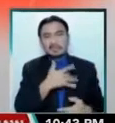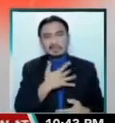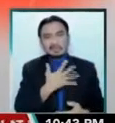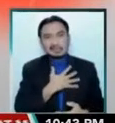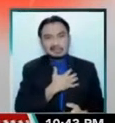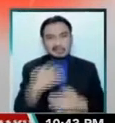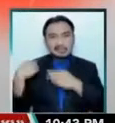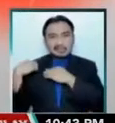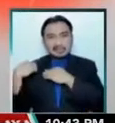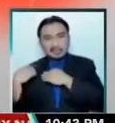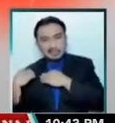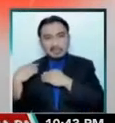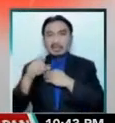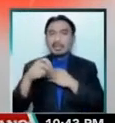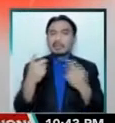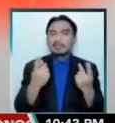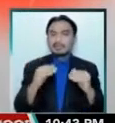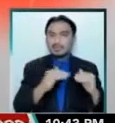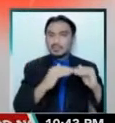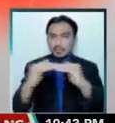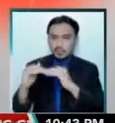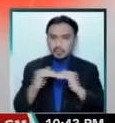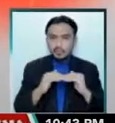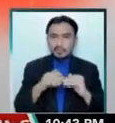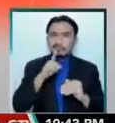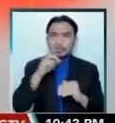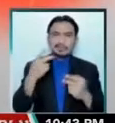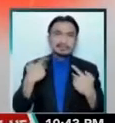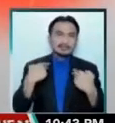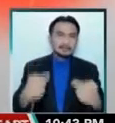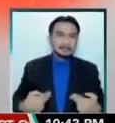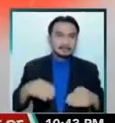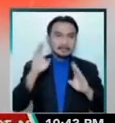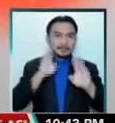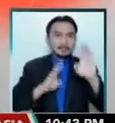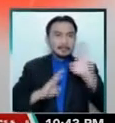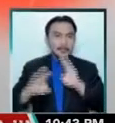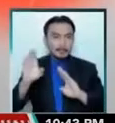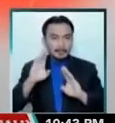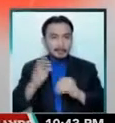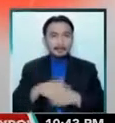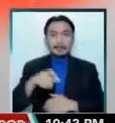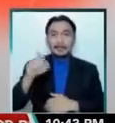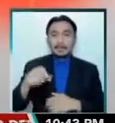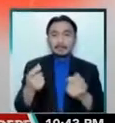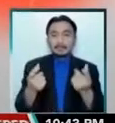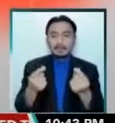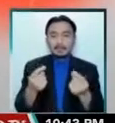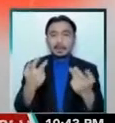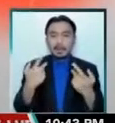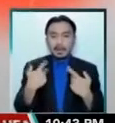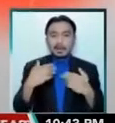hindi home yan. It's a health problem. It's not a case of order problem. Dapat lang talaga, lagyan ng